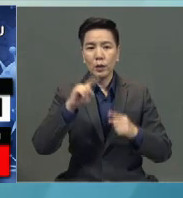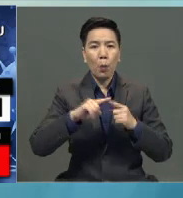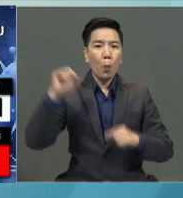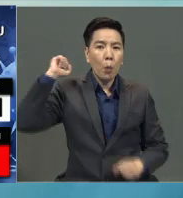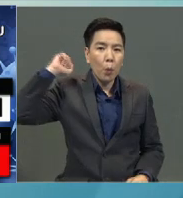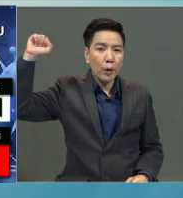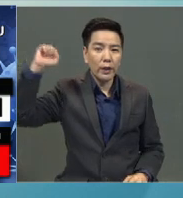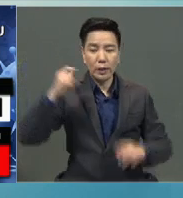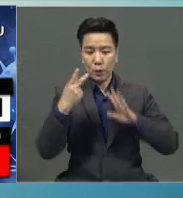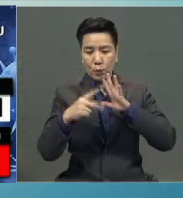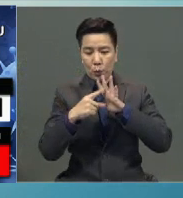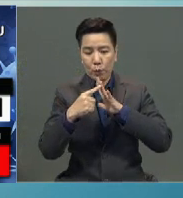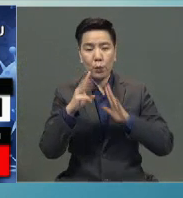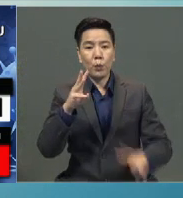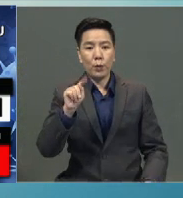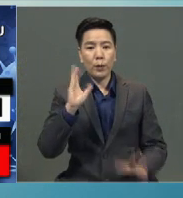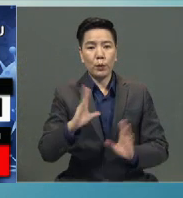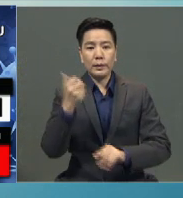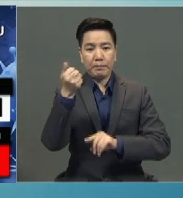ประเทศนะครับประเทศแรกก็จากทางคูเวต 13